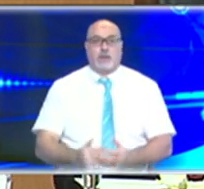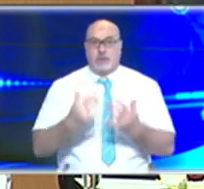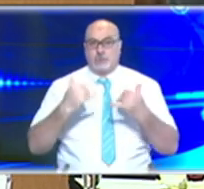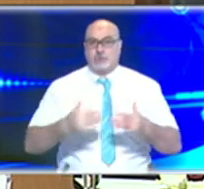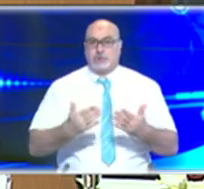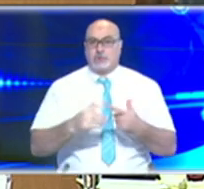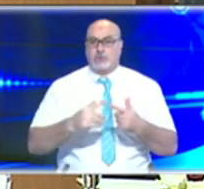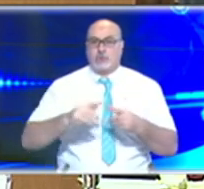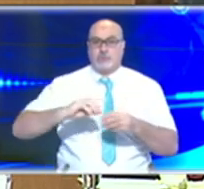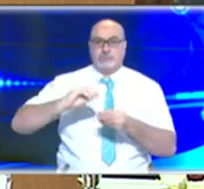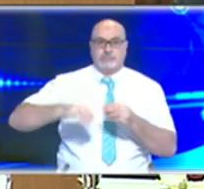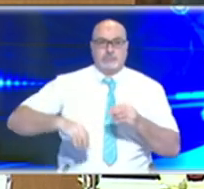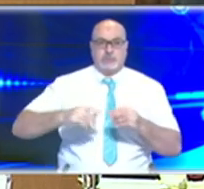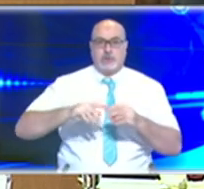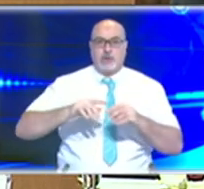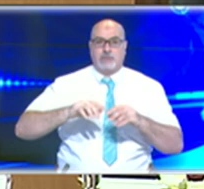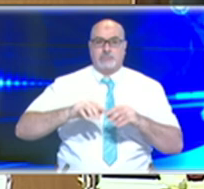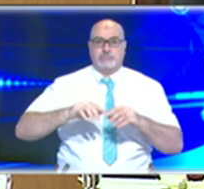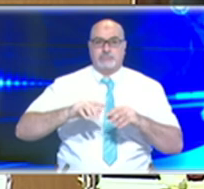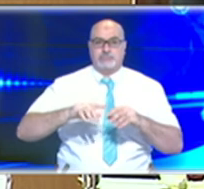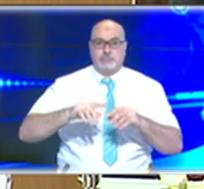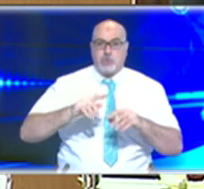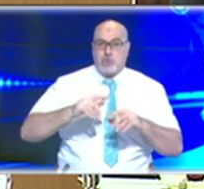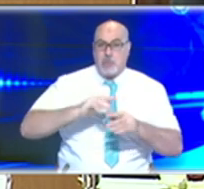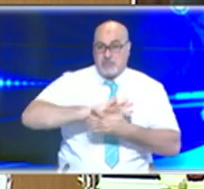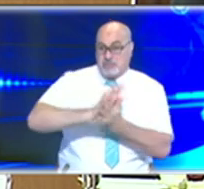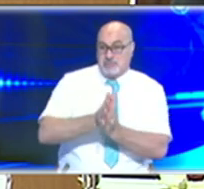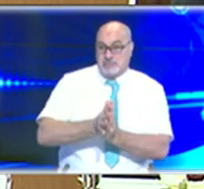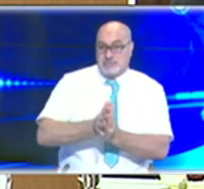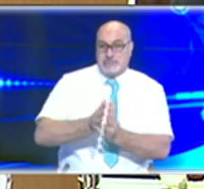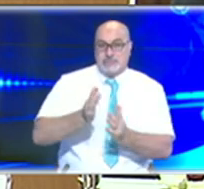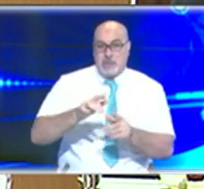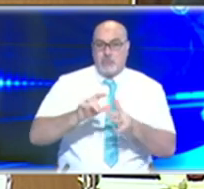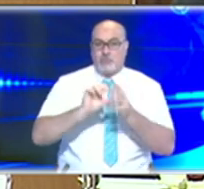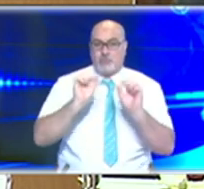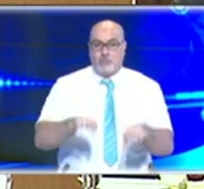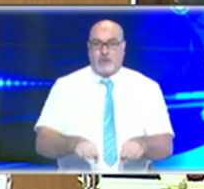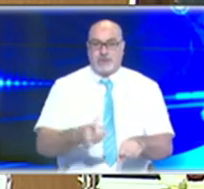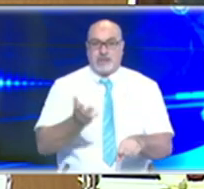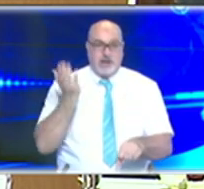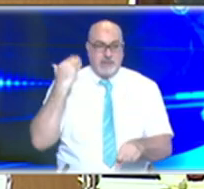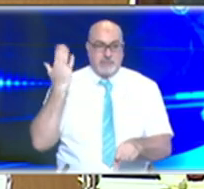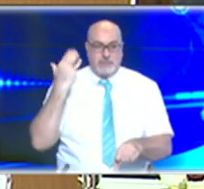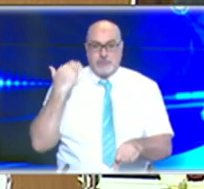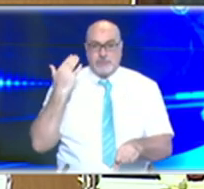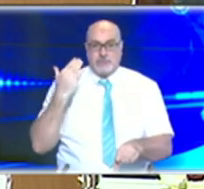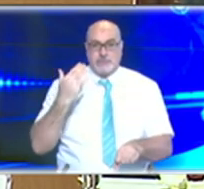في منأى عن الانحرافات الاستبدادية والتسلطية التي